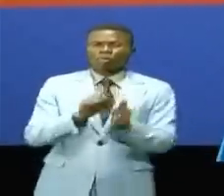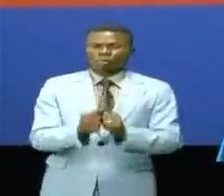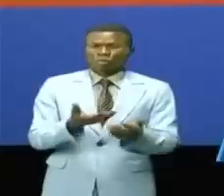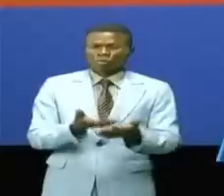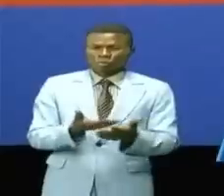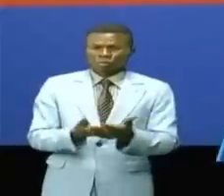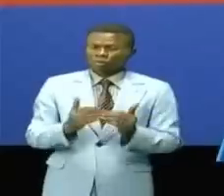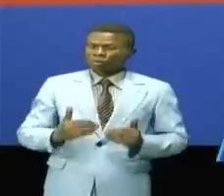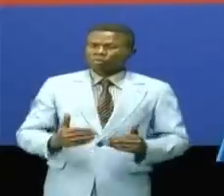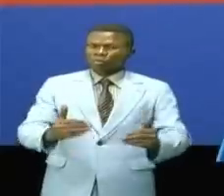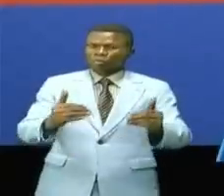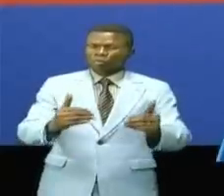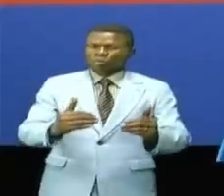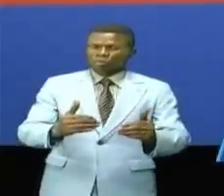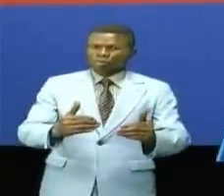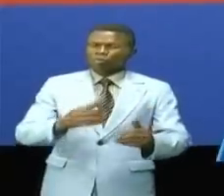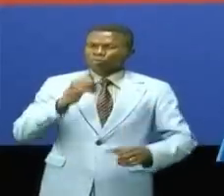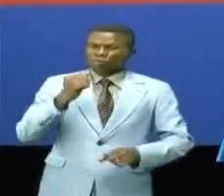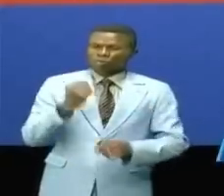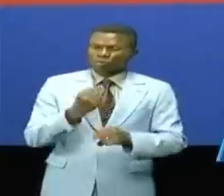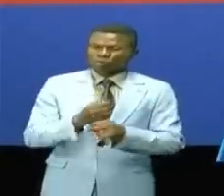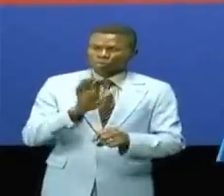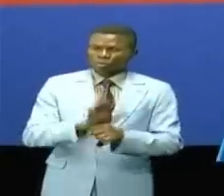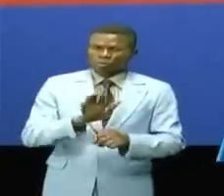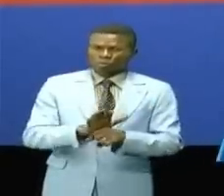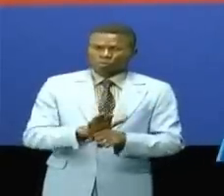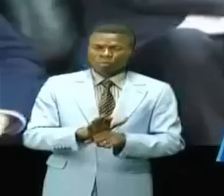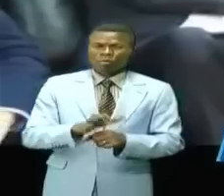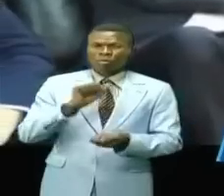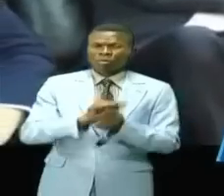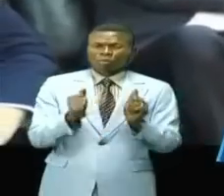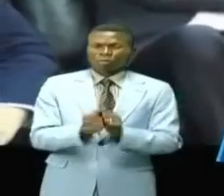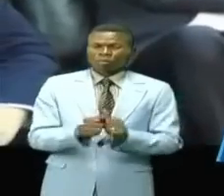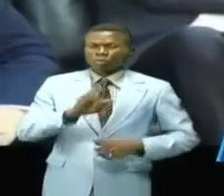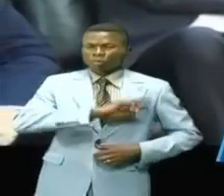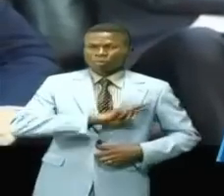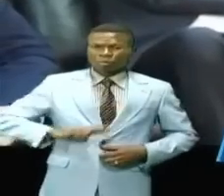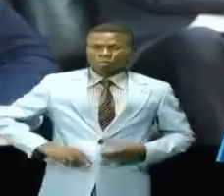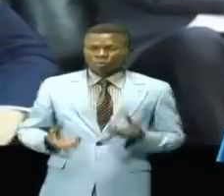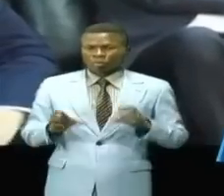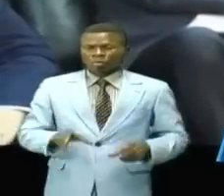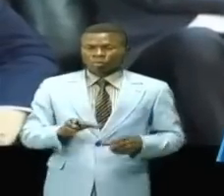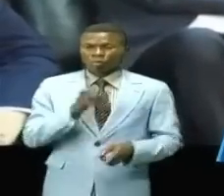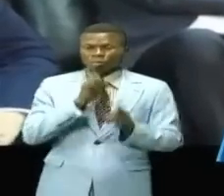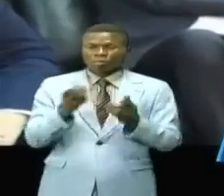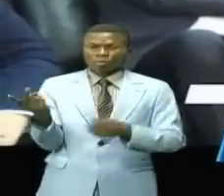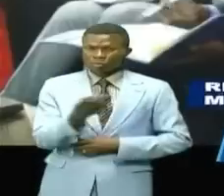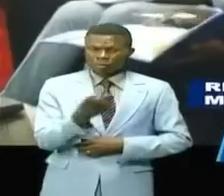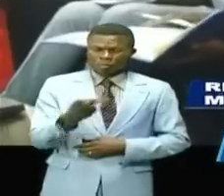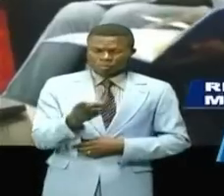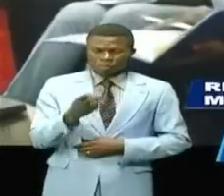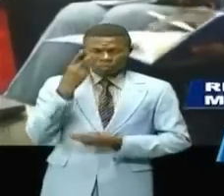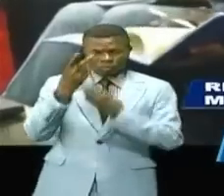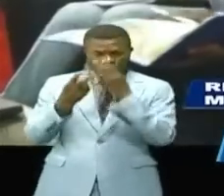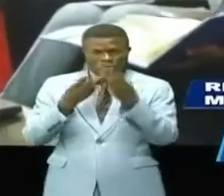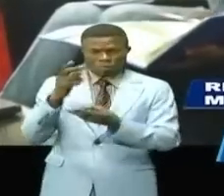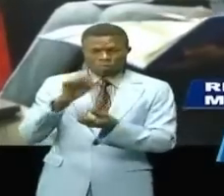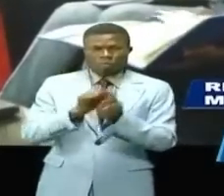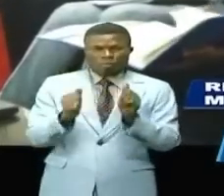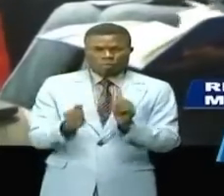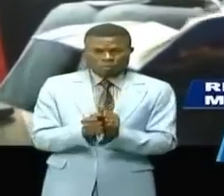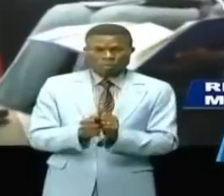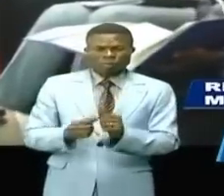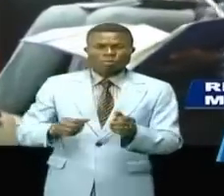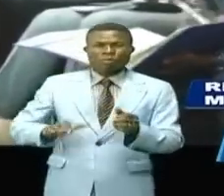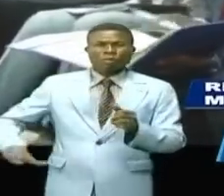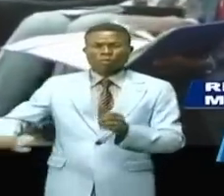à continuer à être toujours actif en faveur de la RDC. Cet échange a également permis un tour d'horizon sur le processus de